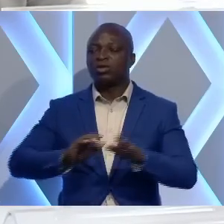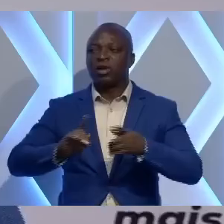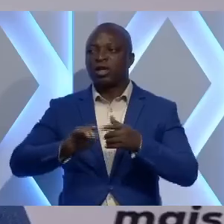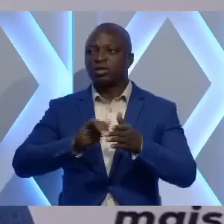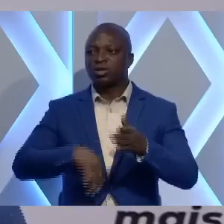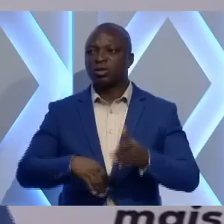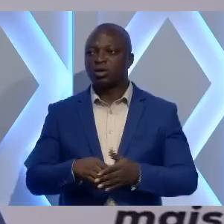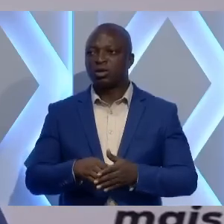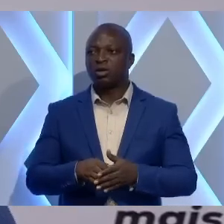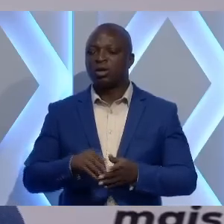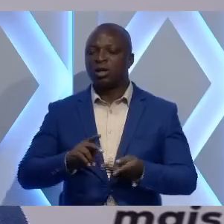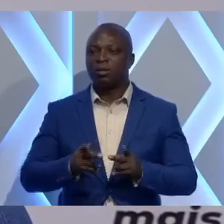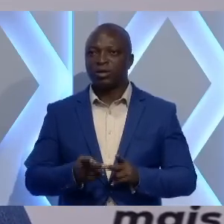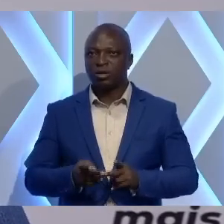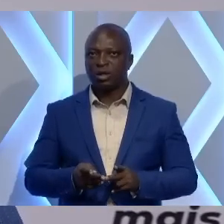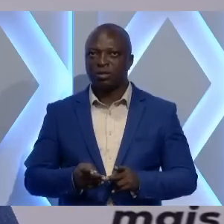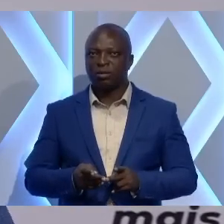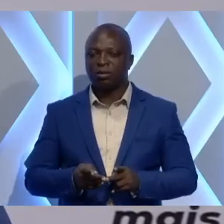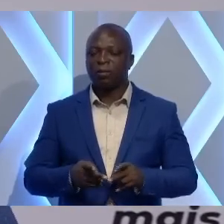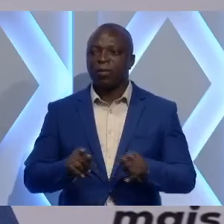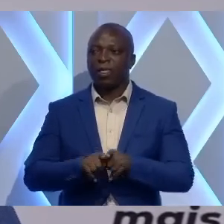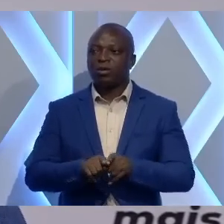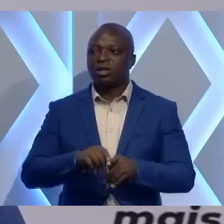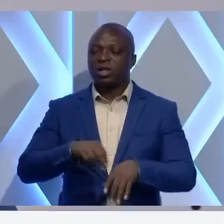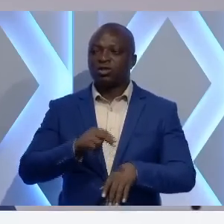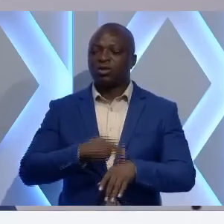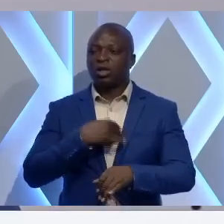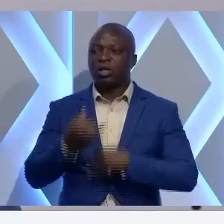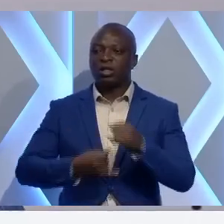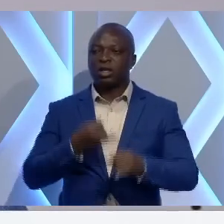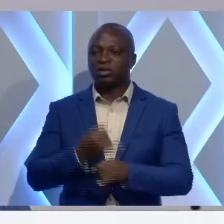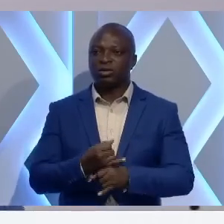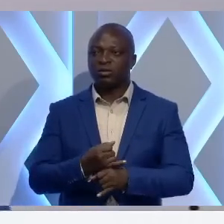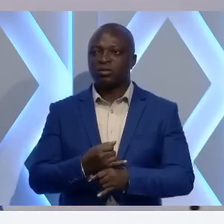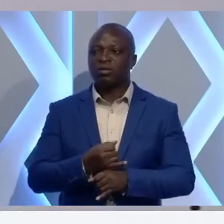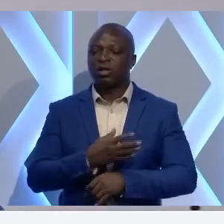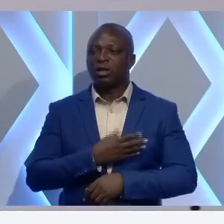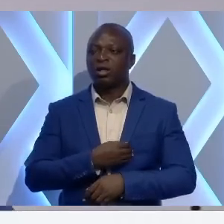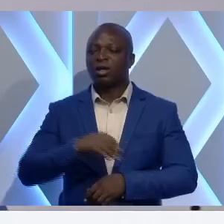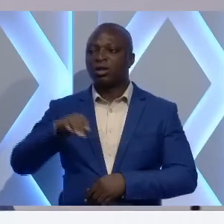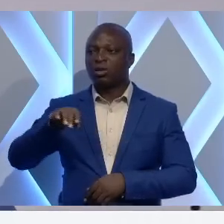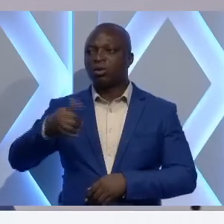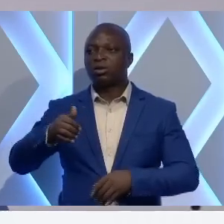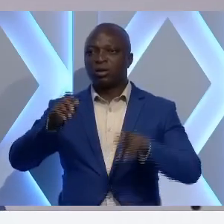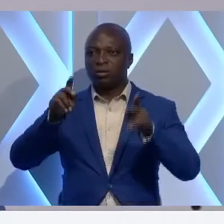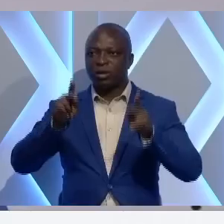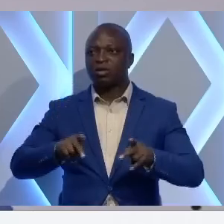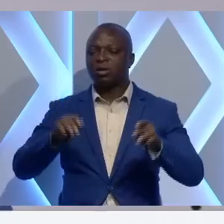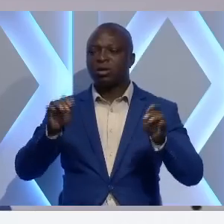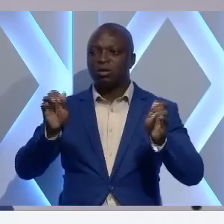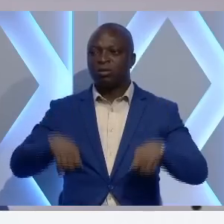sorte que les partenaires, aussi bien nationaux qu'internationaux, et d'autres personnes